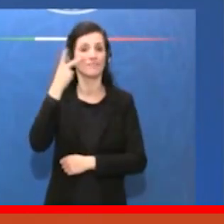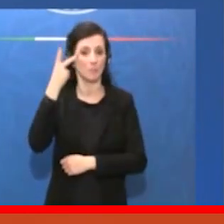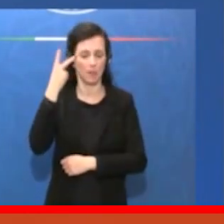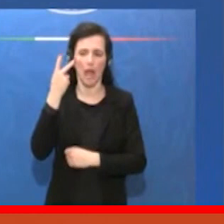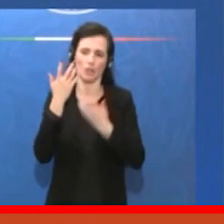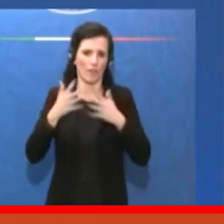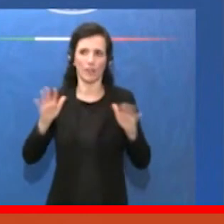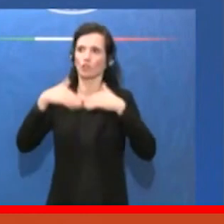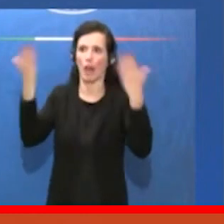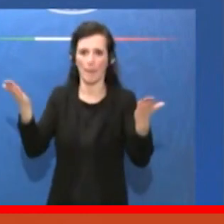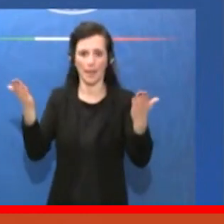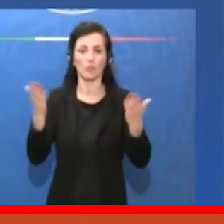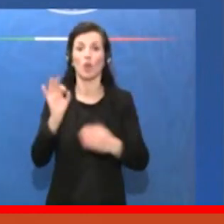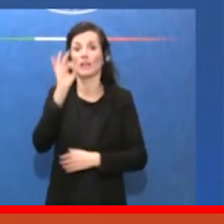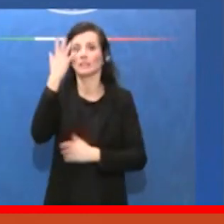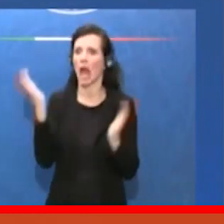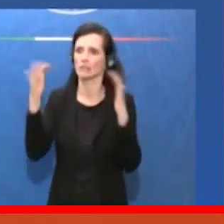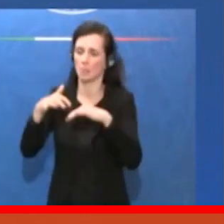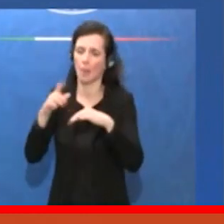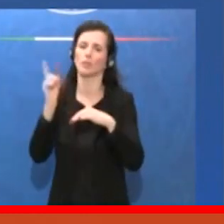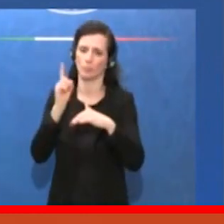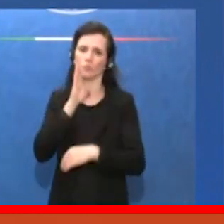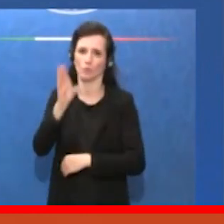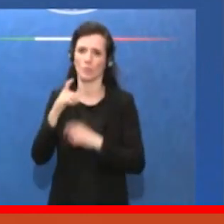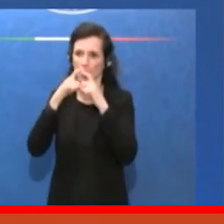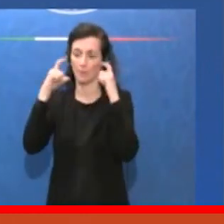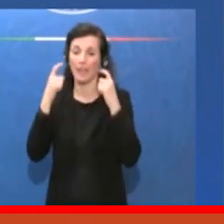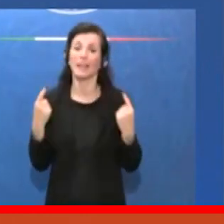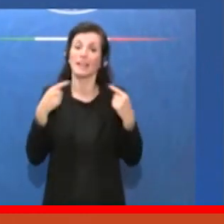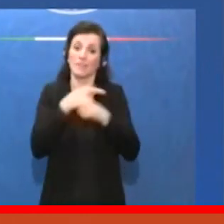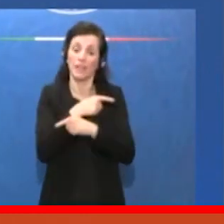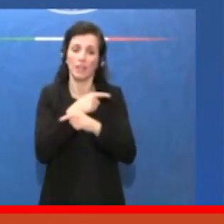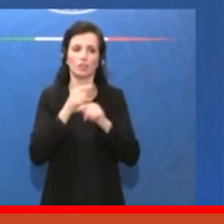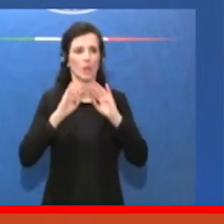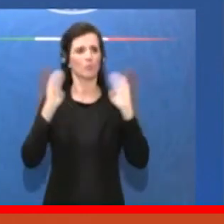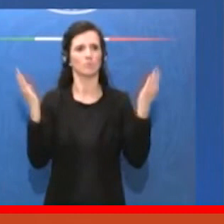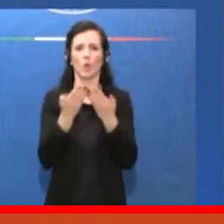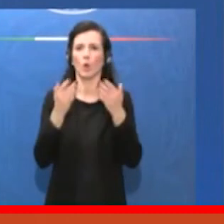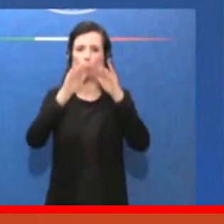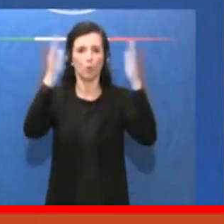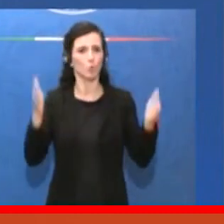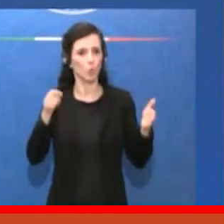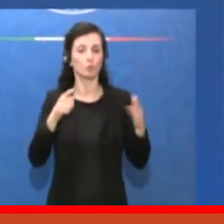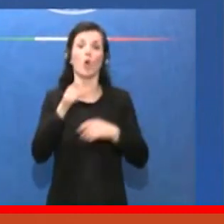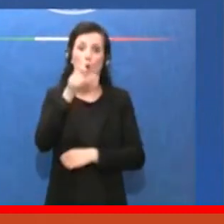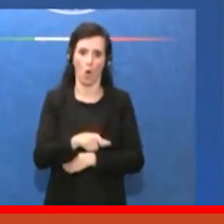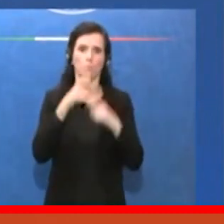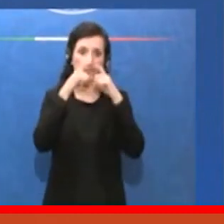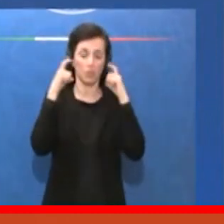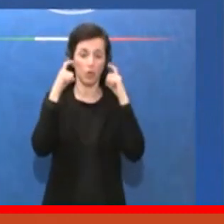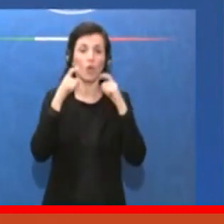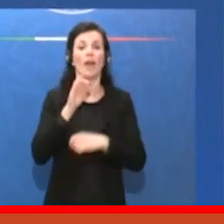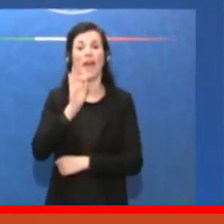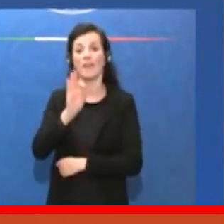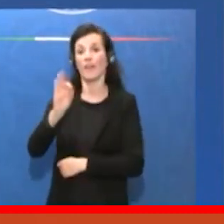sono particolari assembramenti, mentre restano obbligatorie al chiuso e resta l'obbligo di FFP2